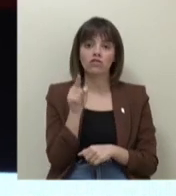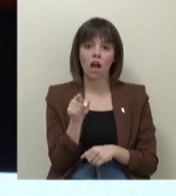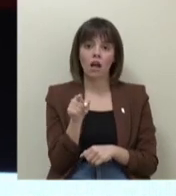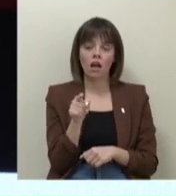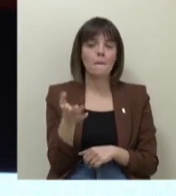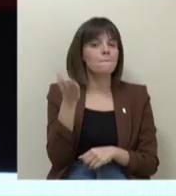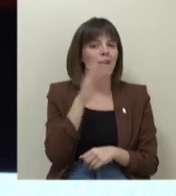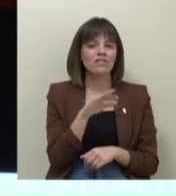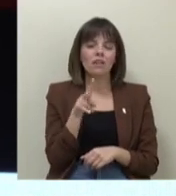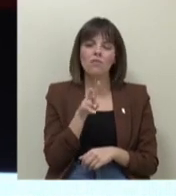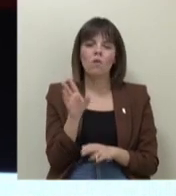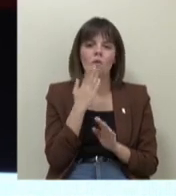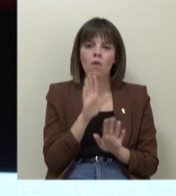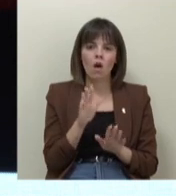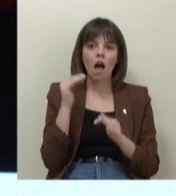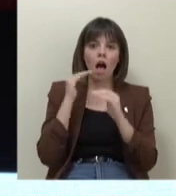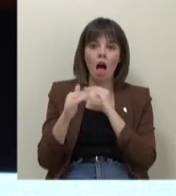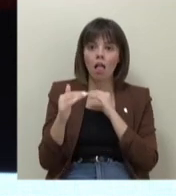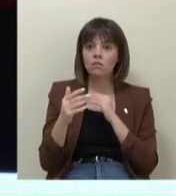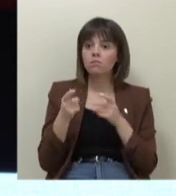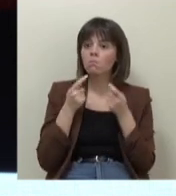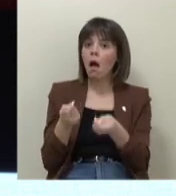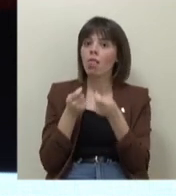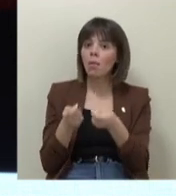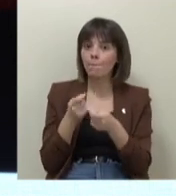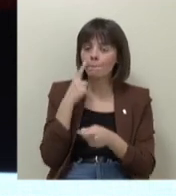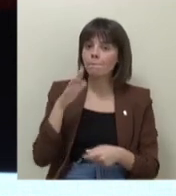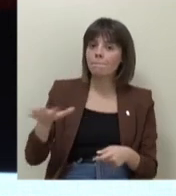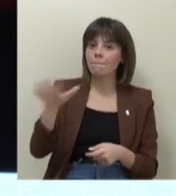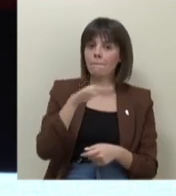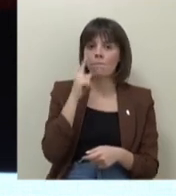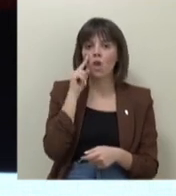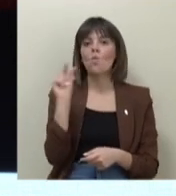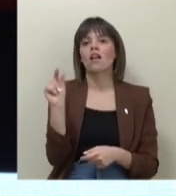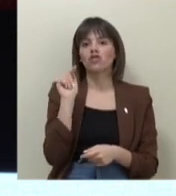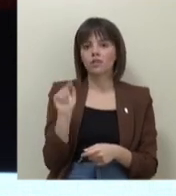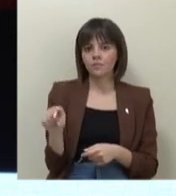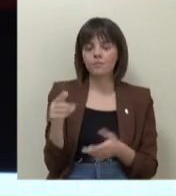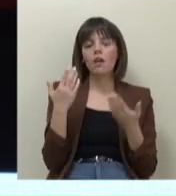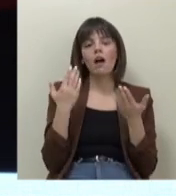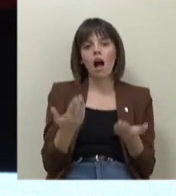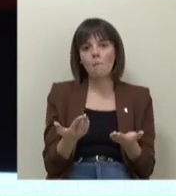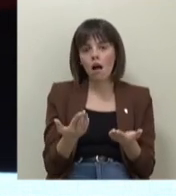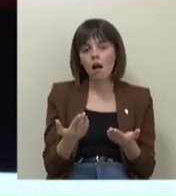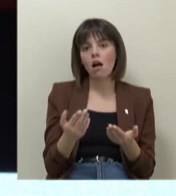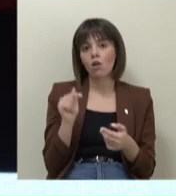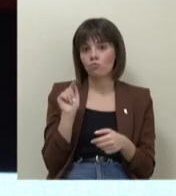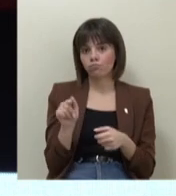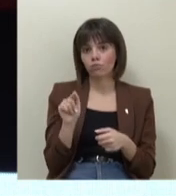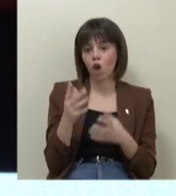Yani başka türlü yok. Halkı iknayla, eğitimle uyaracağız. Ama eğer bu